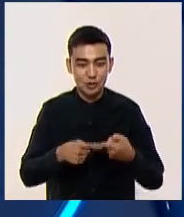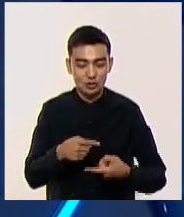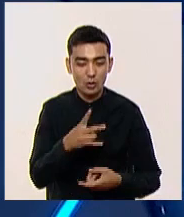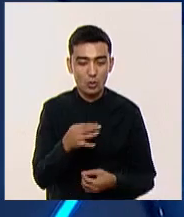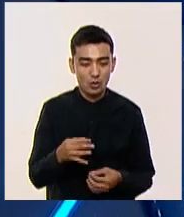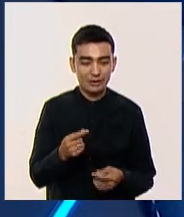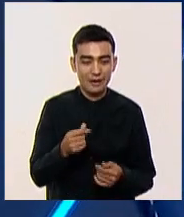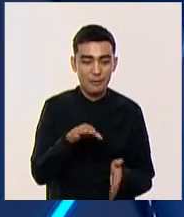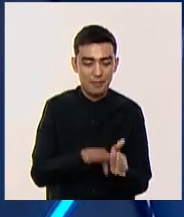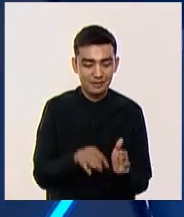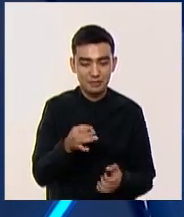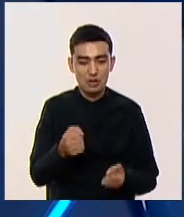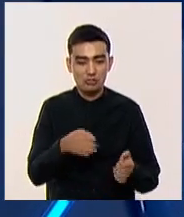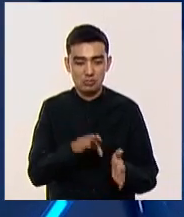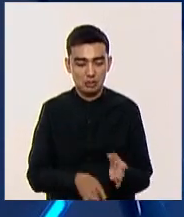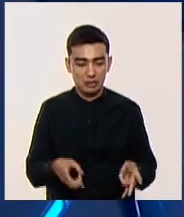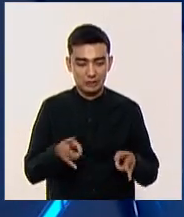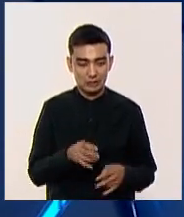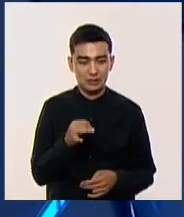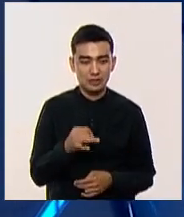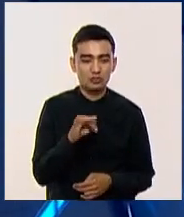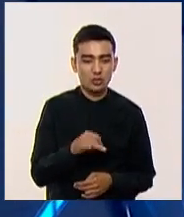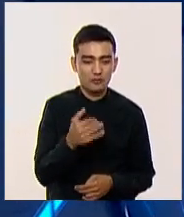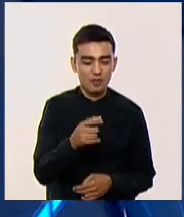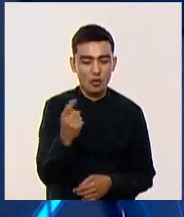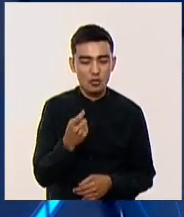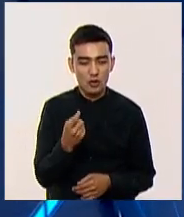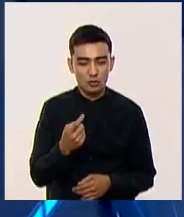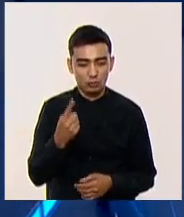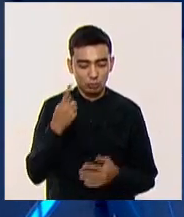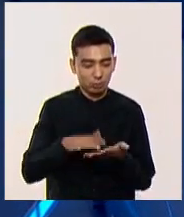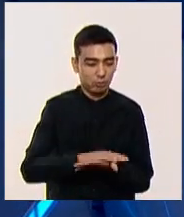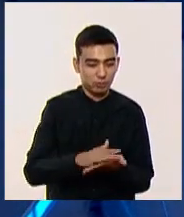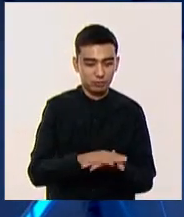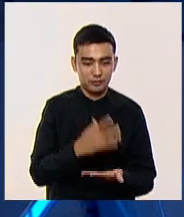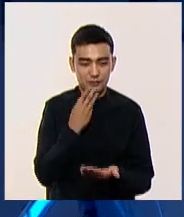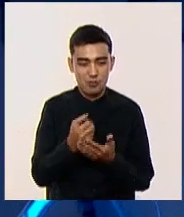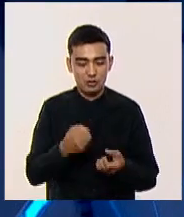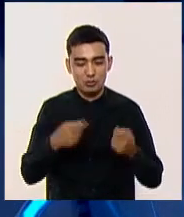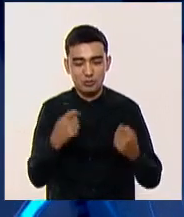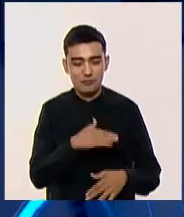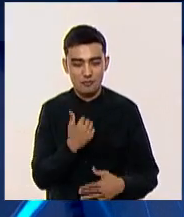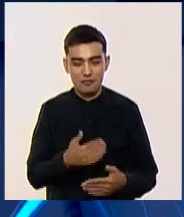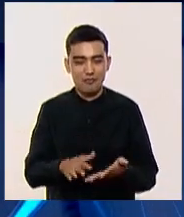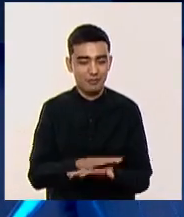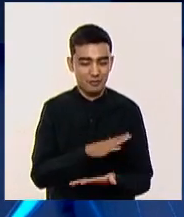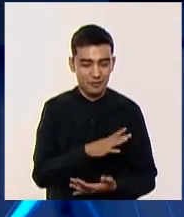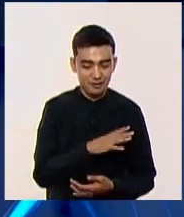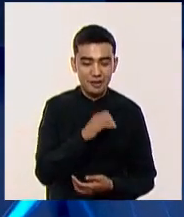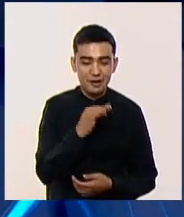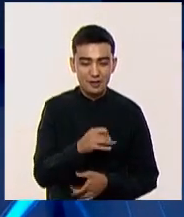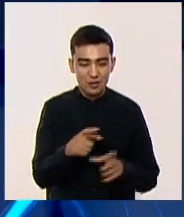и без денег, и без машин. Во всех историях, по словам мужчин, хозяин вдруг передумывал продавать свое авто. Возмущенные граждане